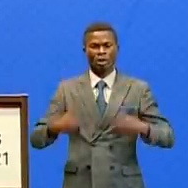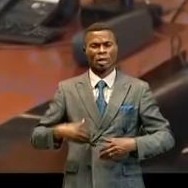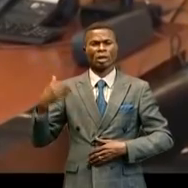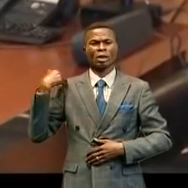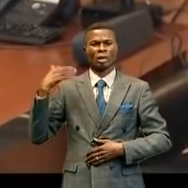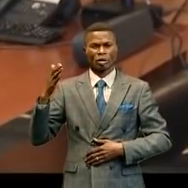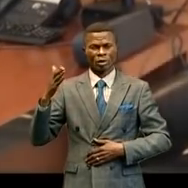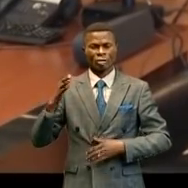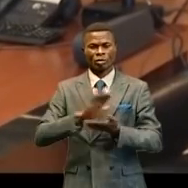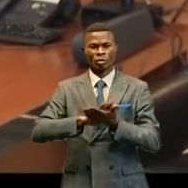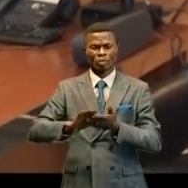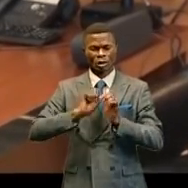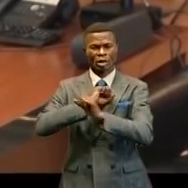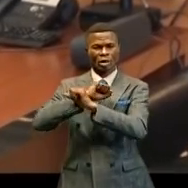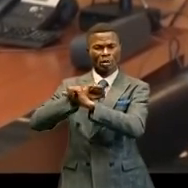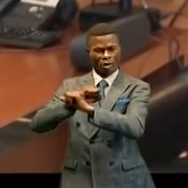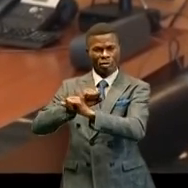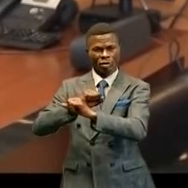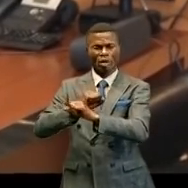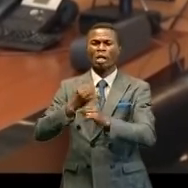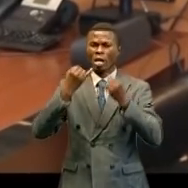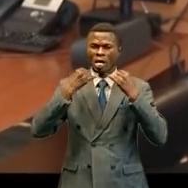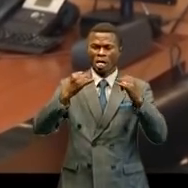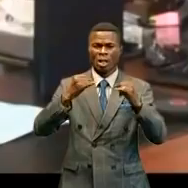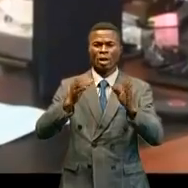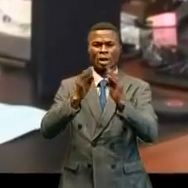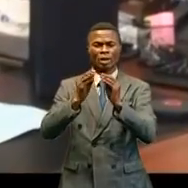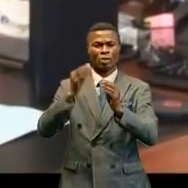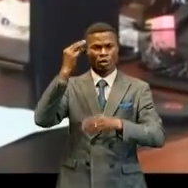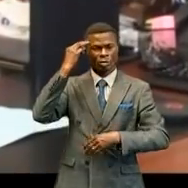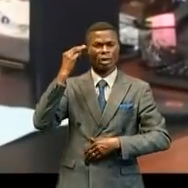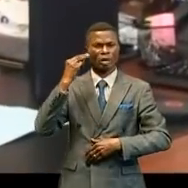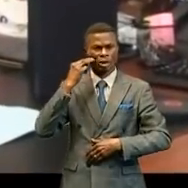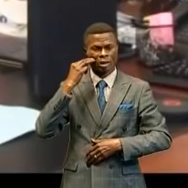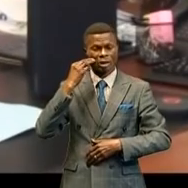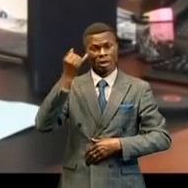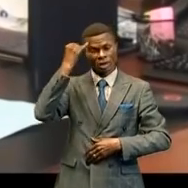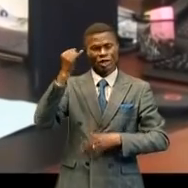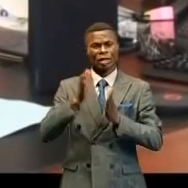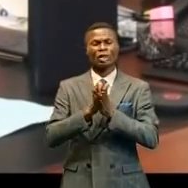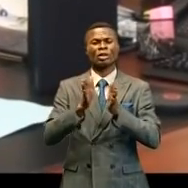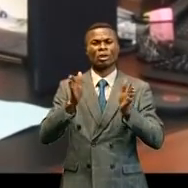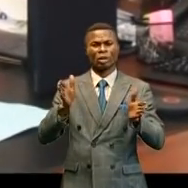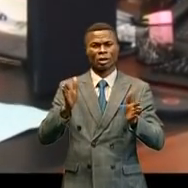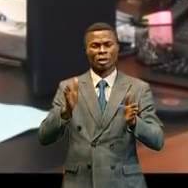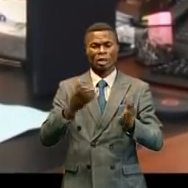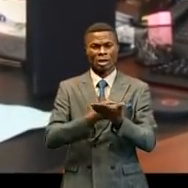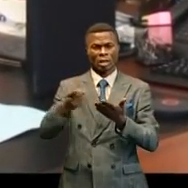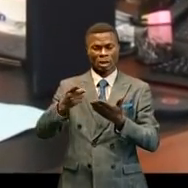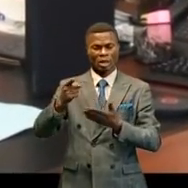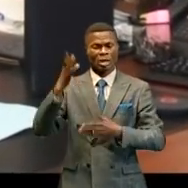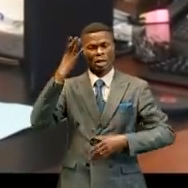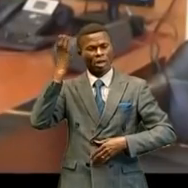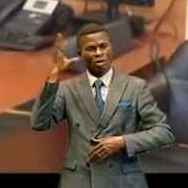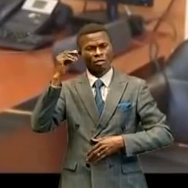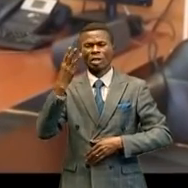publique, Hygiène et Prévention a informé le Conseil des ministres que la tendance générale à la semaine